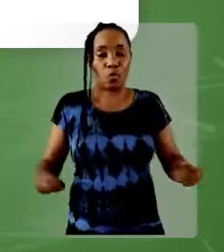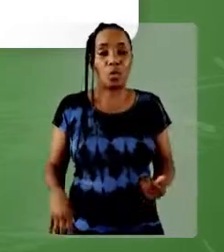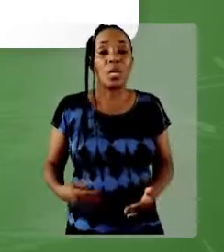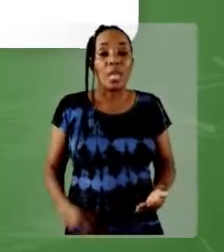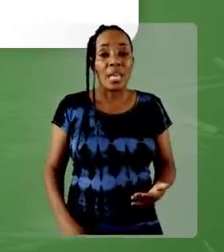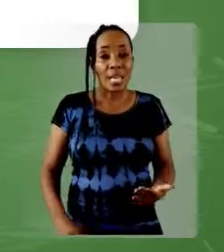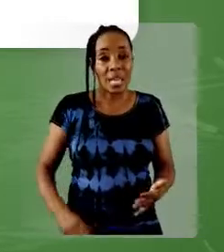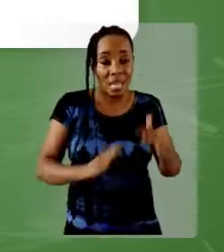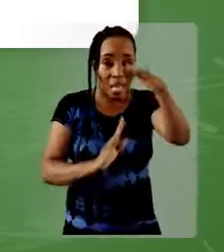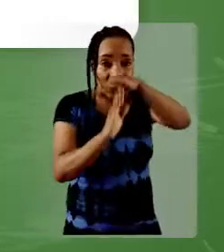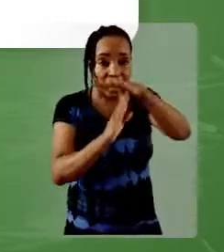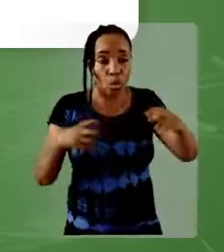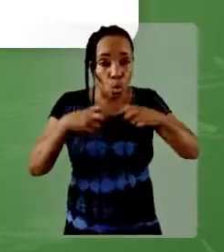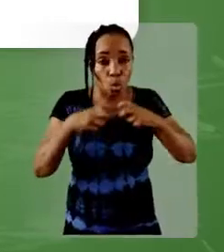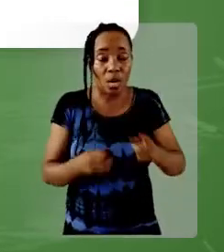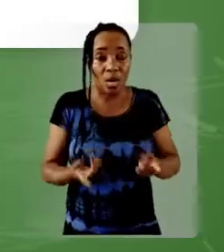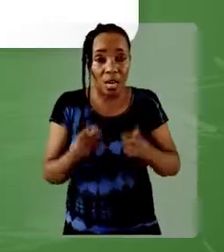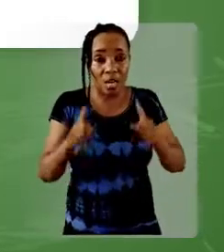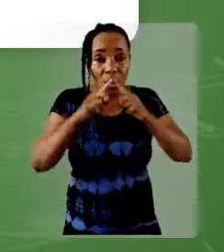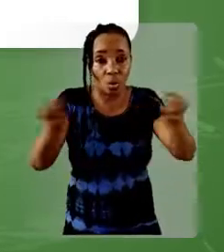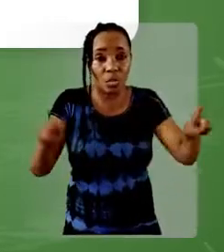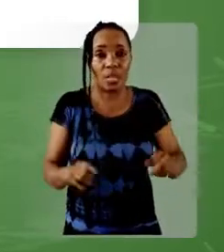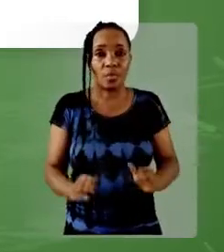court-circuit. Le disjoncteur.